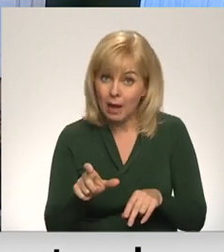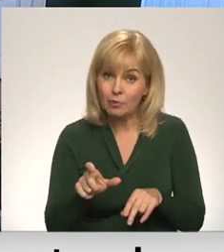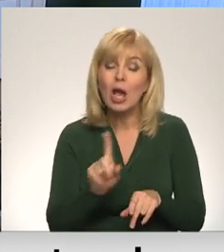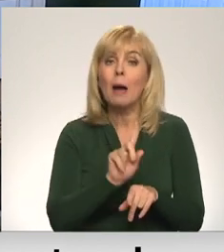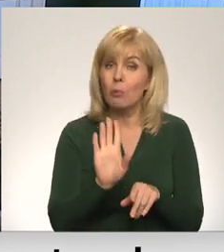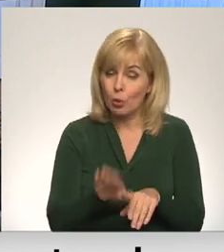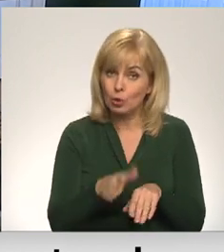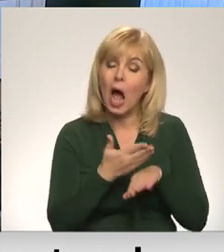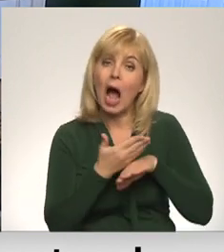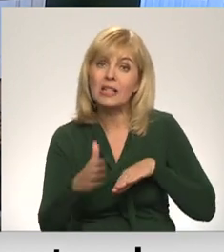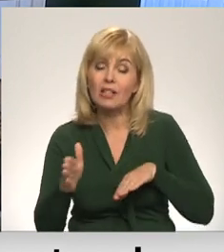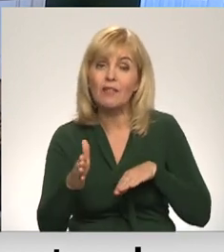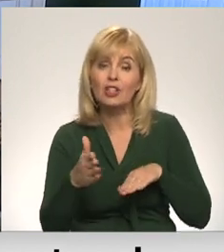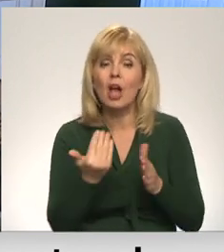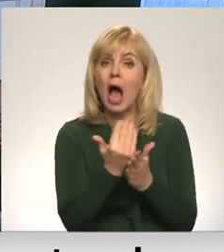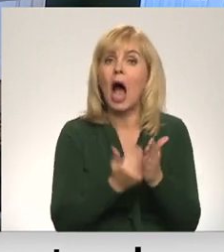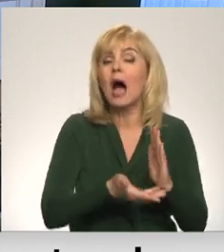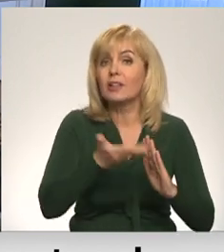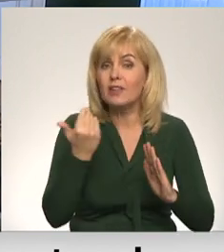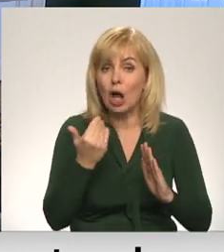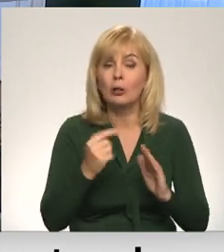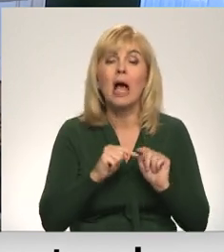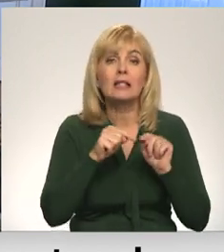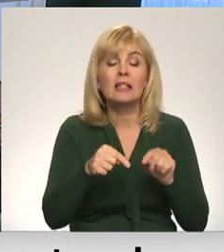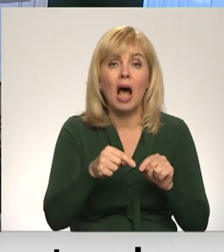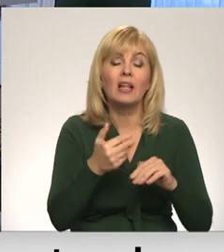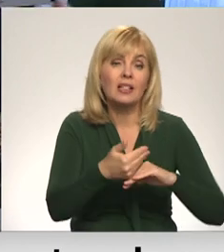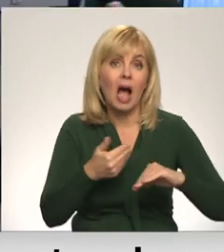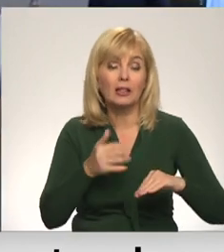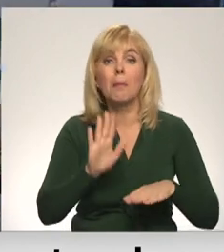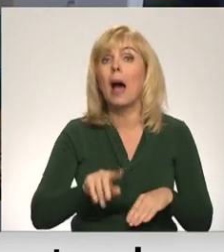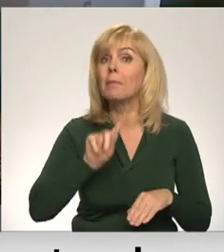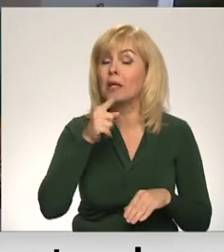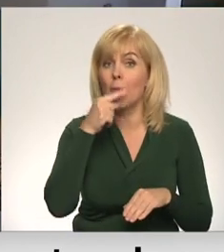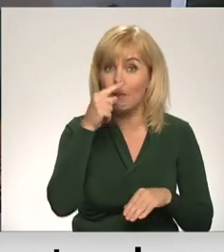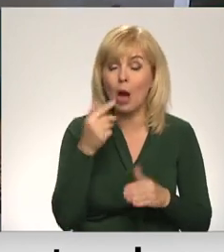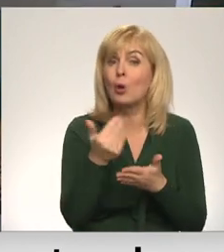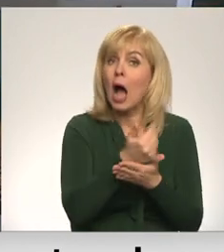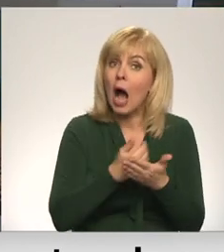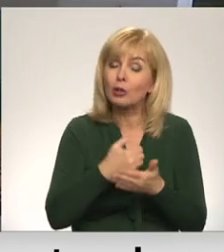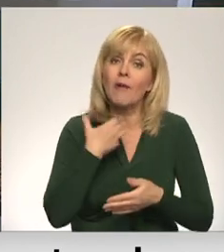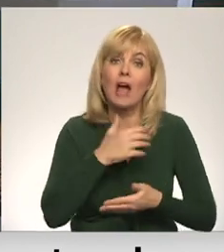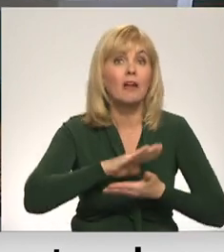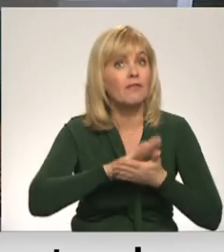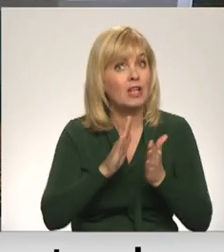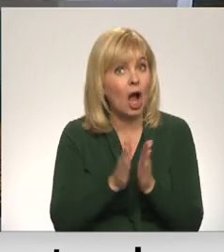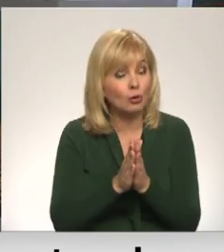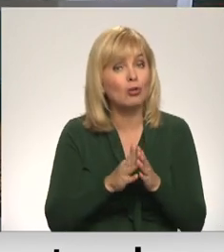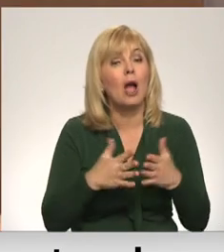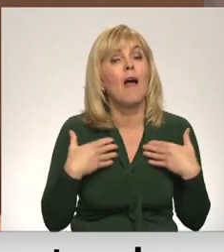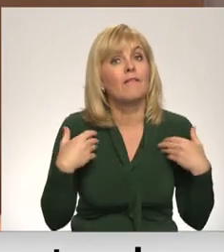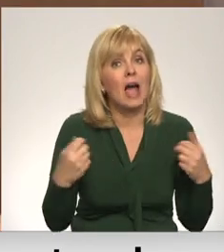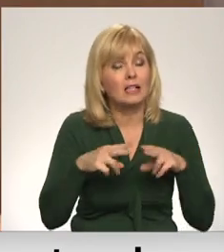atsevišķi atvieglojumi varētu stāties spēkā arī agrāk par 1. martu, vienlaiks atkārtojot, ka vajadzīga vienošanās ar veselības